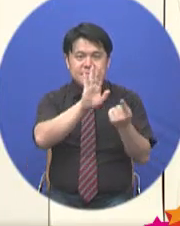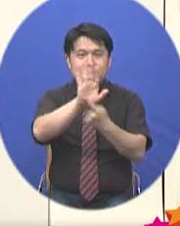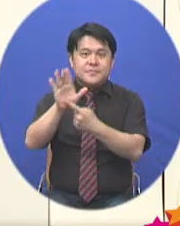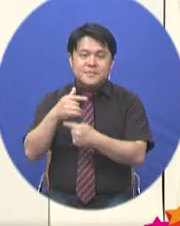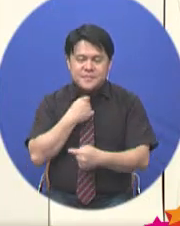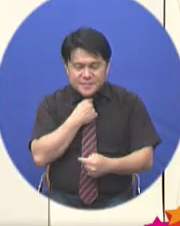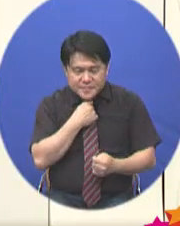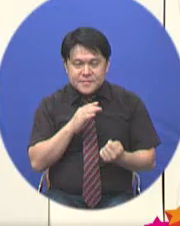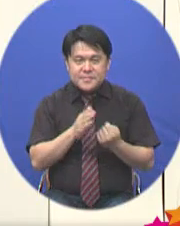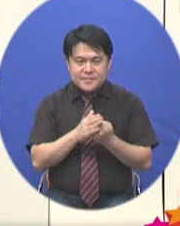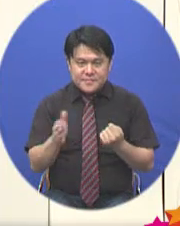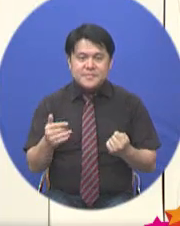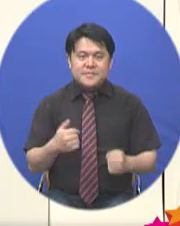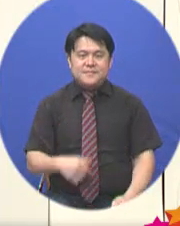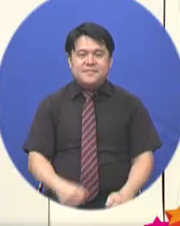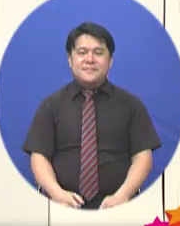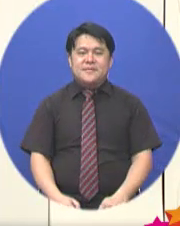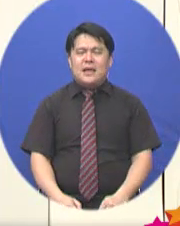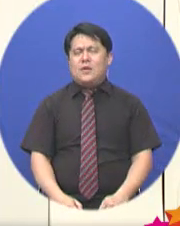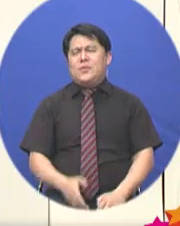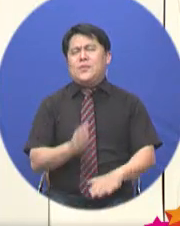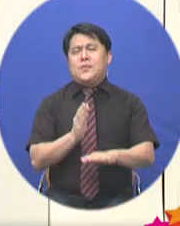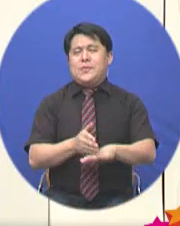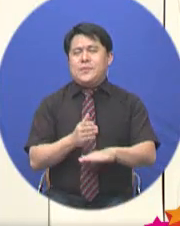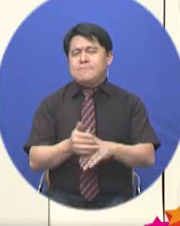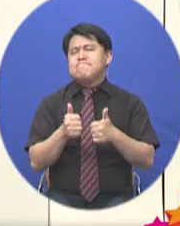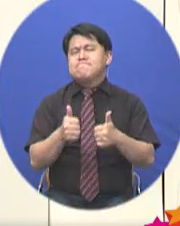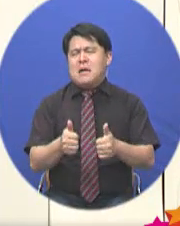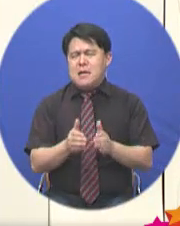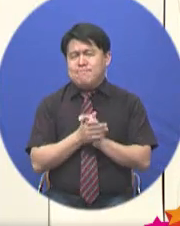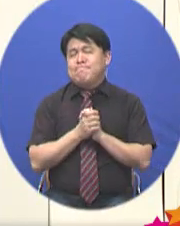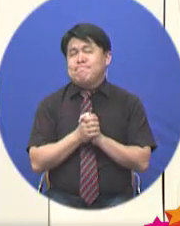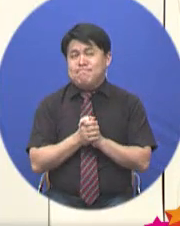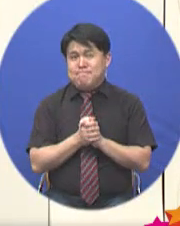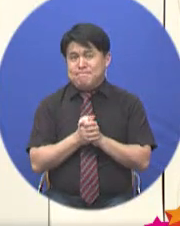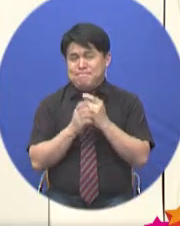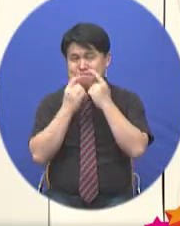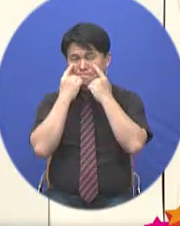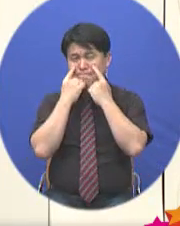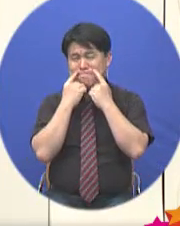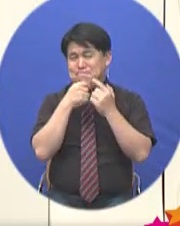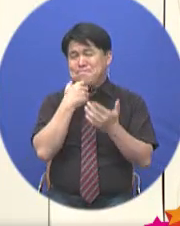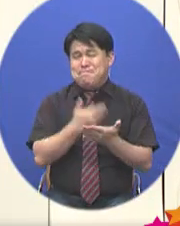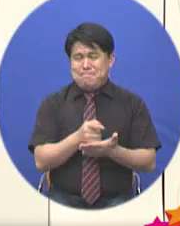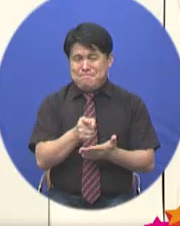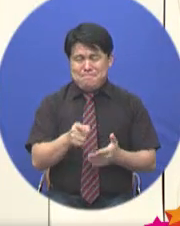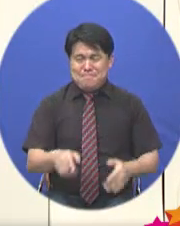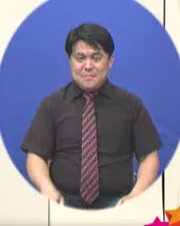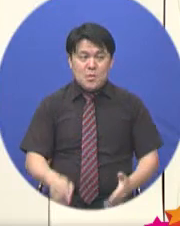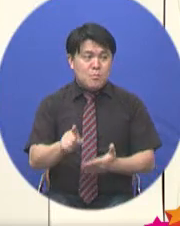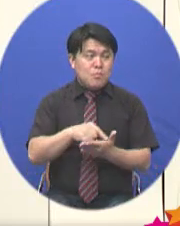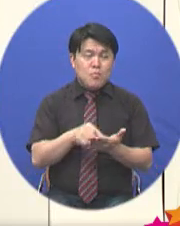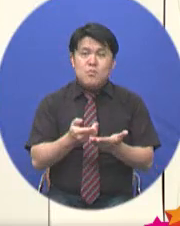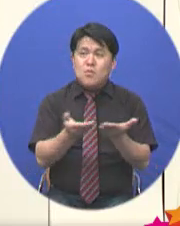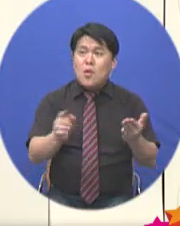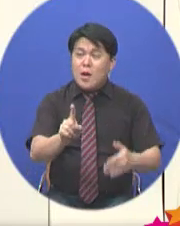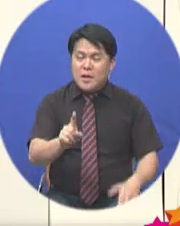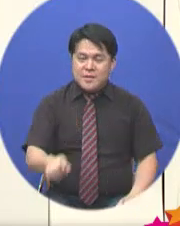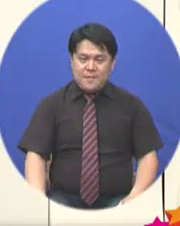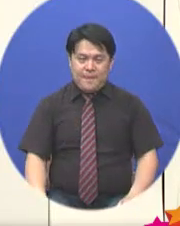아, 얼마나 고마운 분이에요. 그러게요. 야. 제가 최미란님한테 뭐 그러니까 어떻게 보답을 해야 각, 될지.